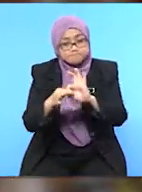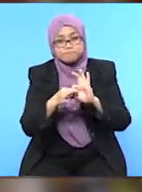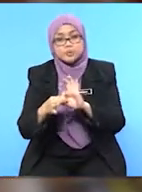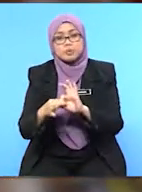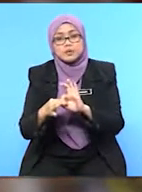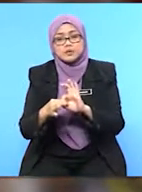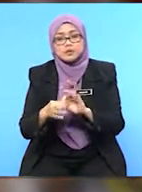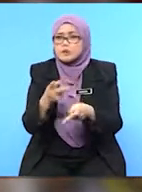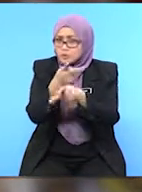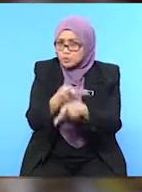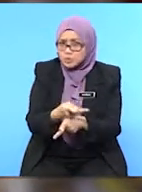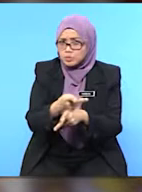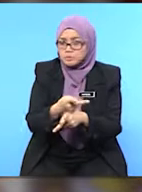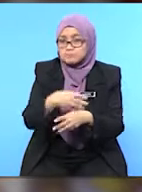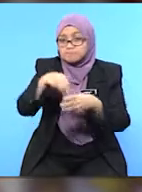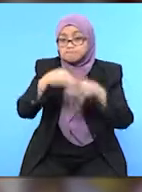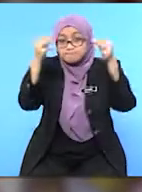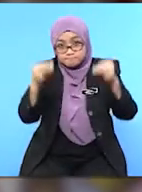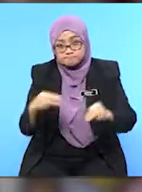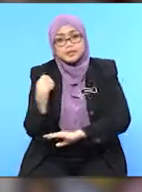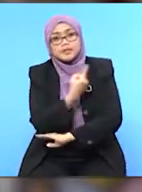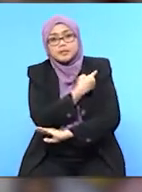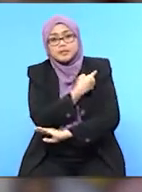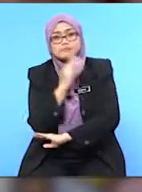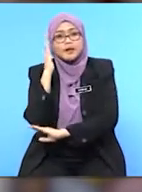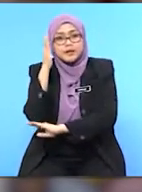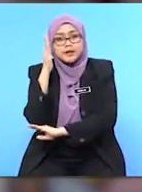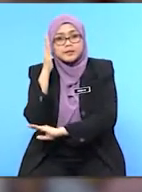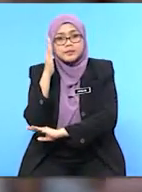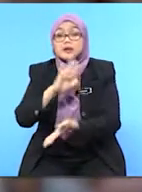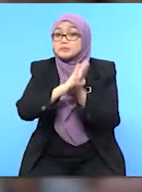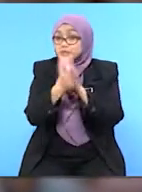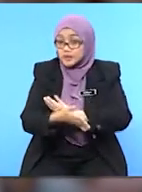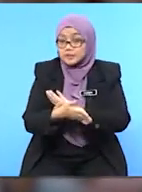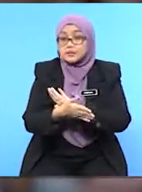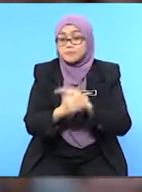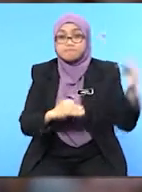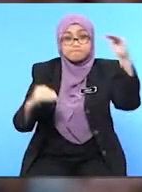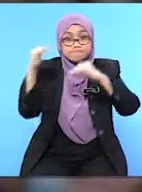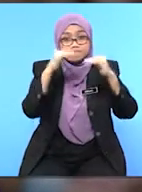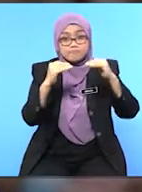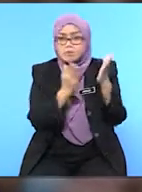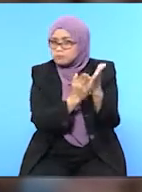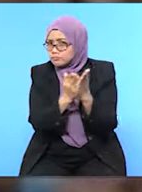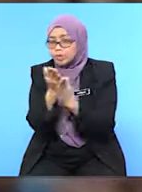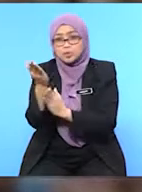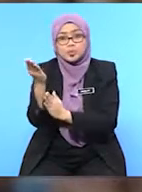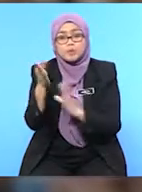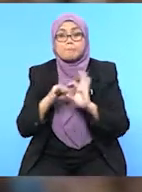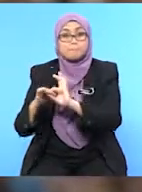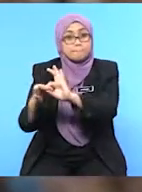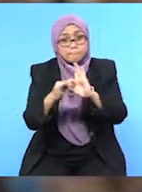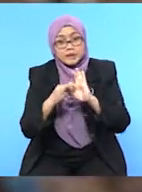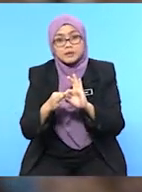yang kokoh dalam kalangan masyarakat negara kita akan menjamin pembangunan yang bertulisan dapat dijalankan kepo paduan